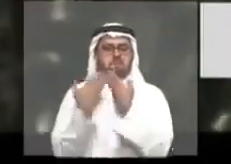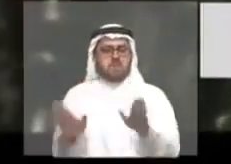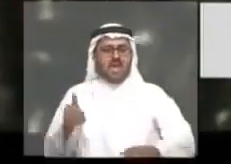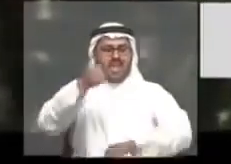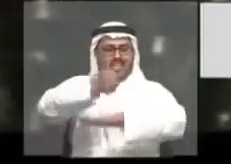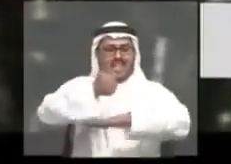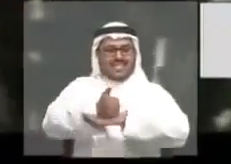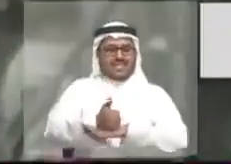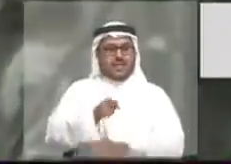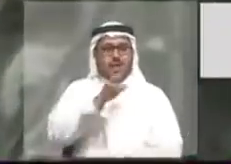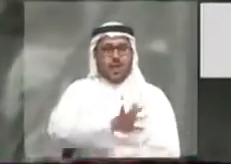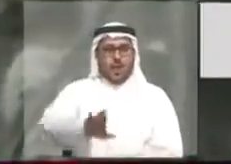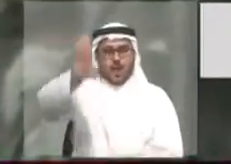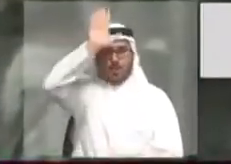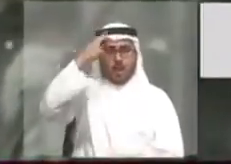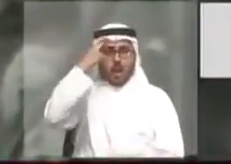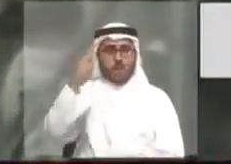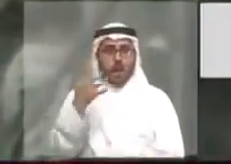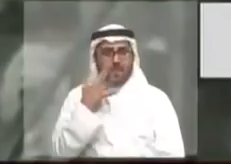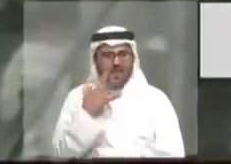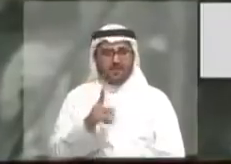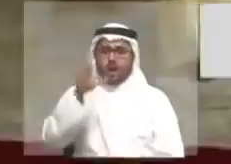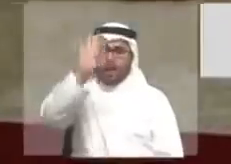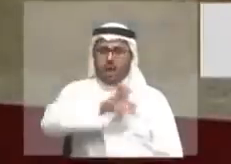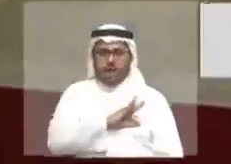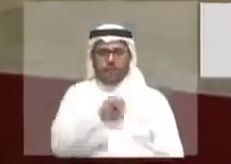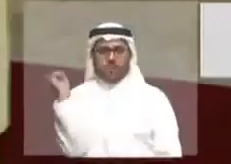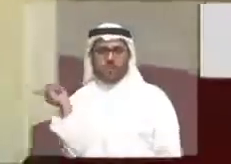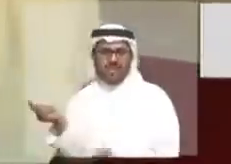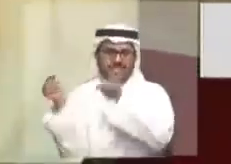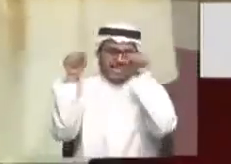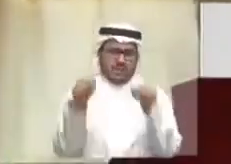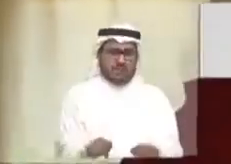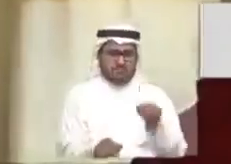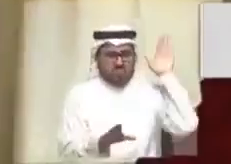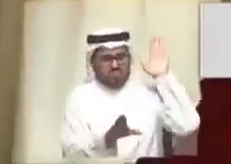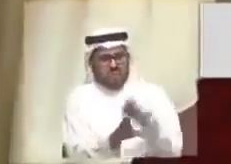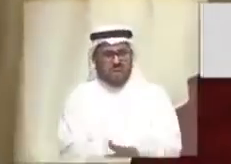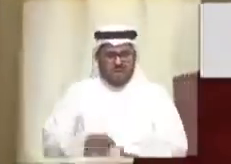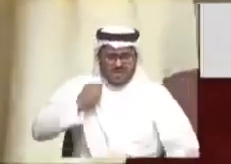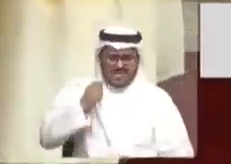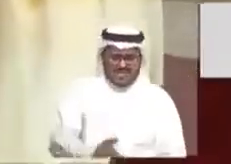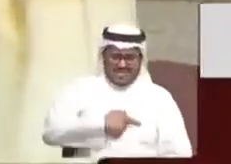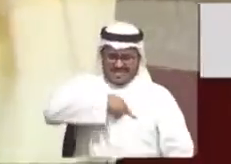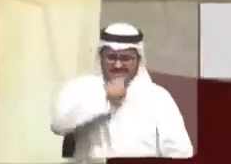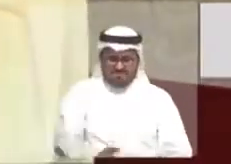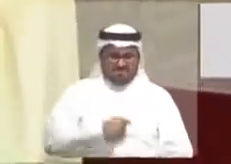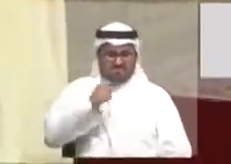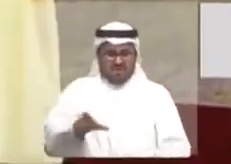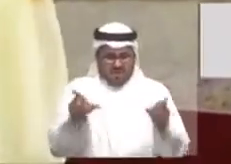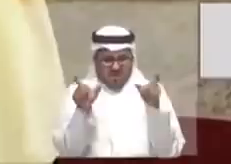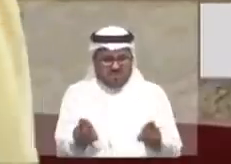تأسيسها على يد المؤسس الملك عبد العزيز رحمه الله. دعم معنوي ومادي غير محدود